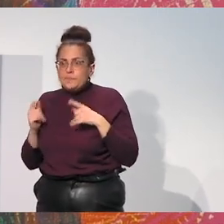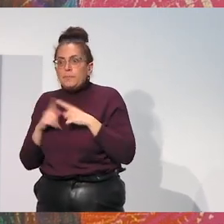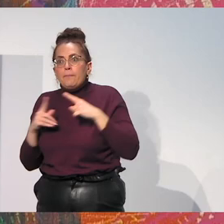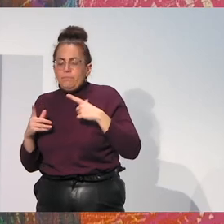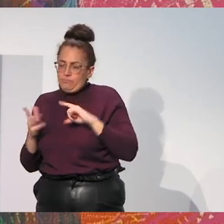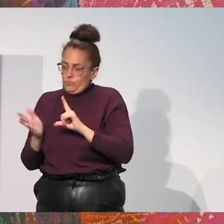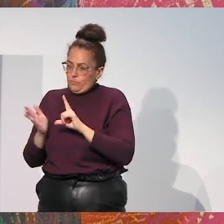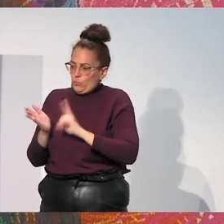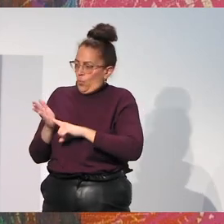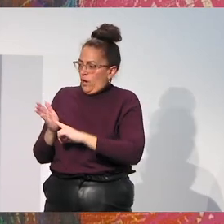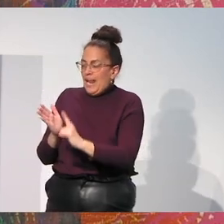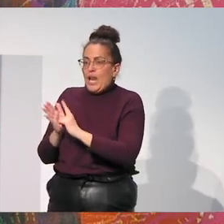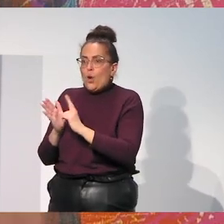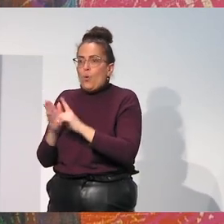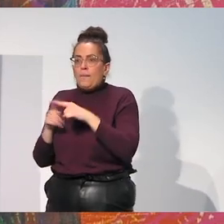puisque